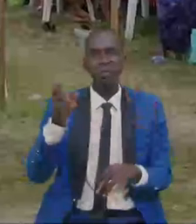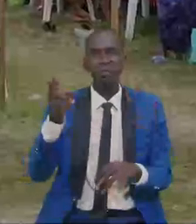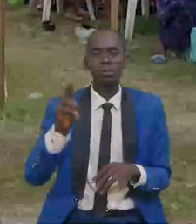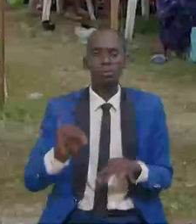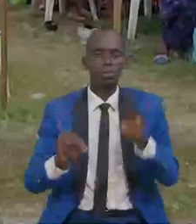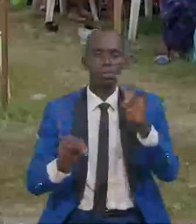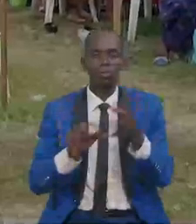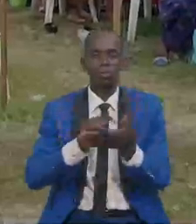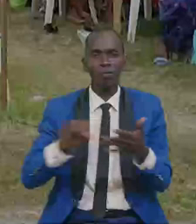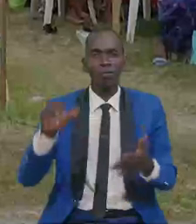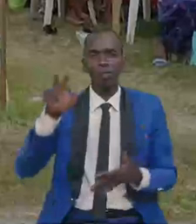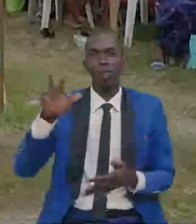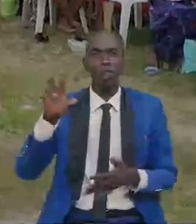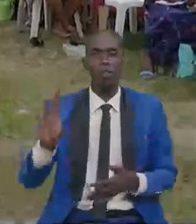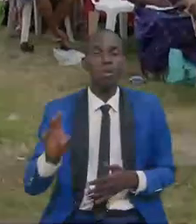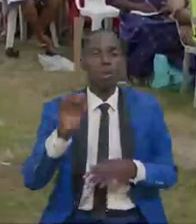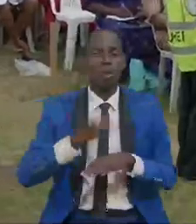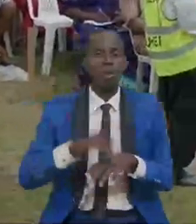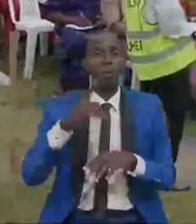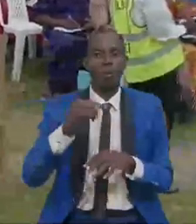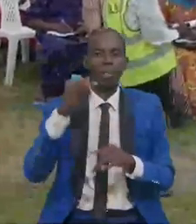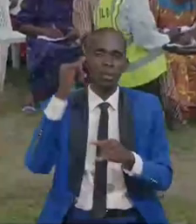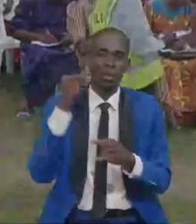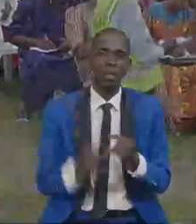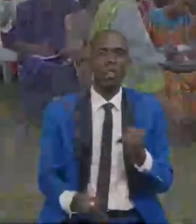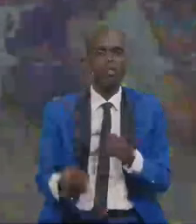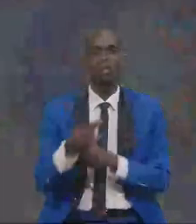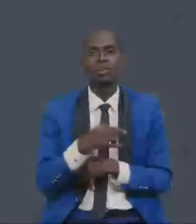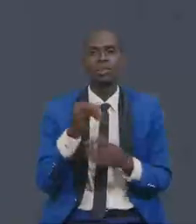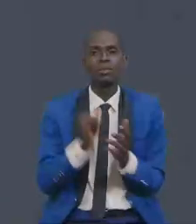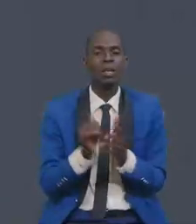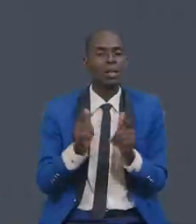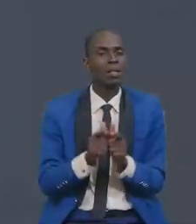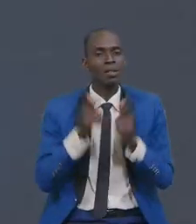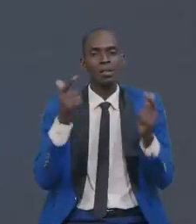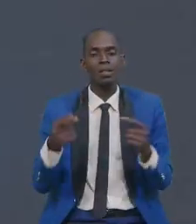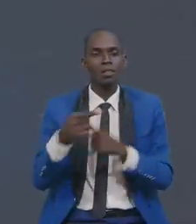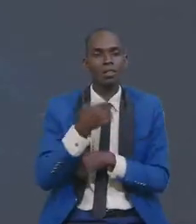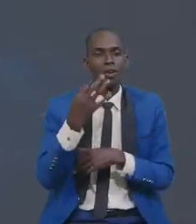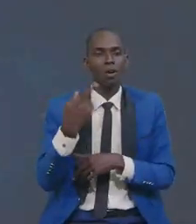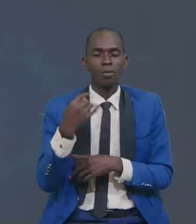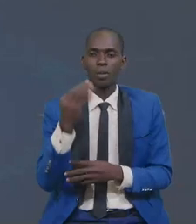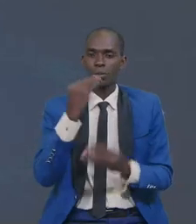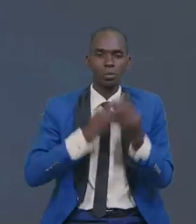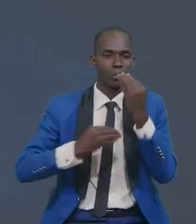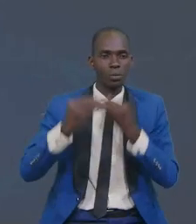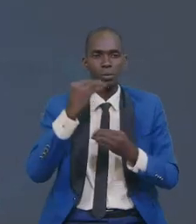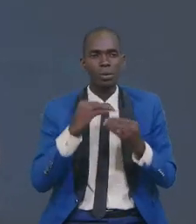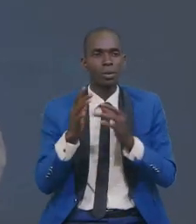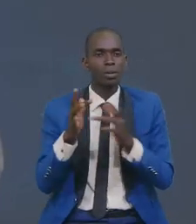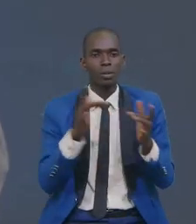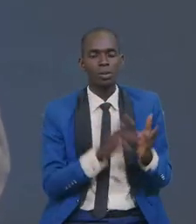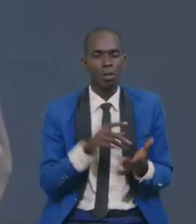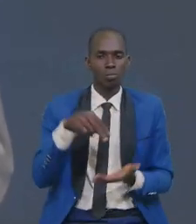partir du verset 37, le dernier jour, le grand jour de la fête, Jésus